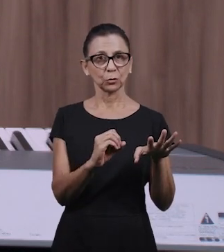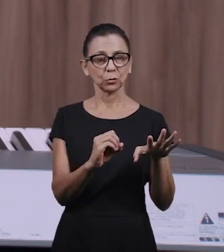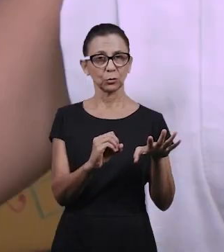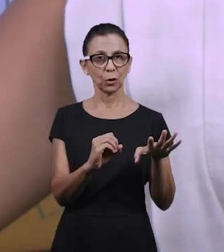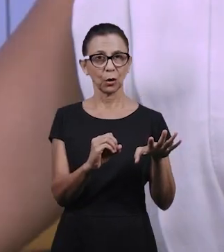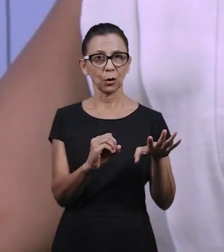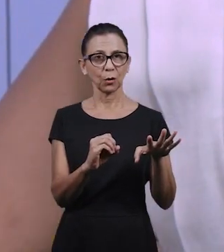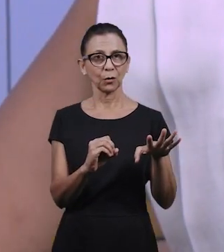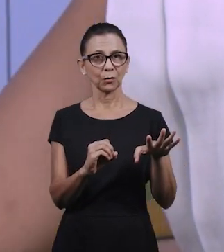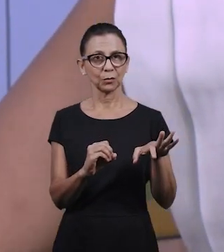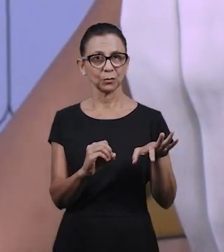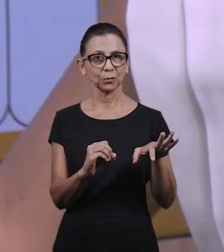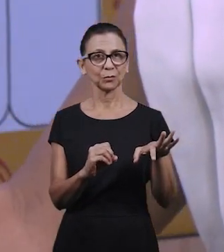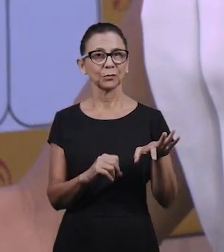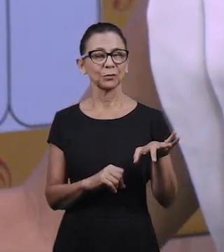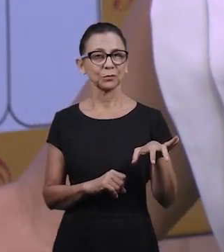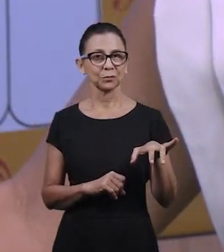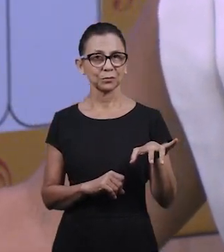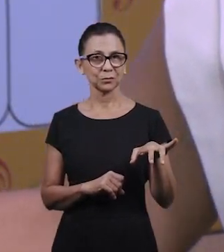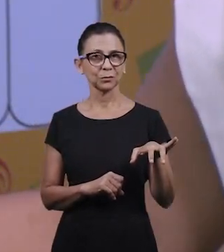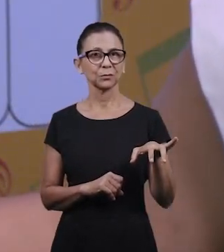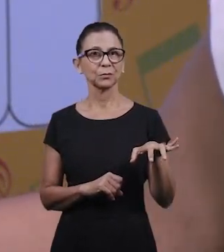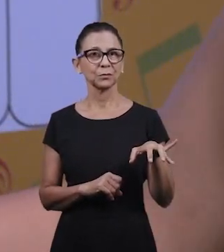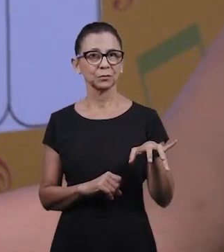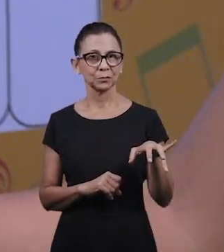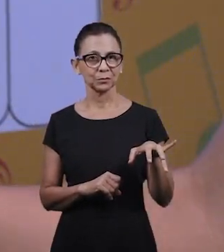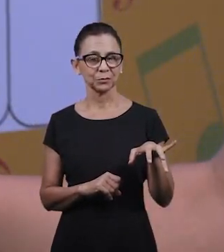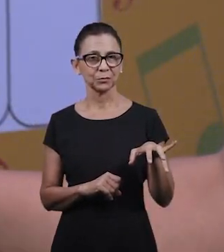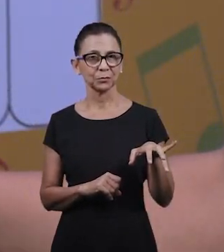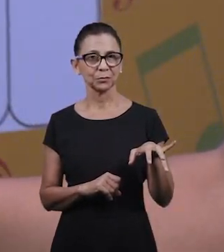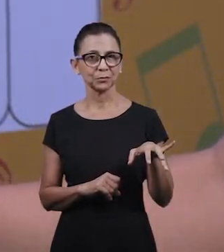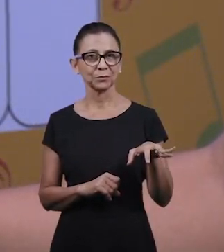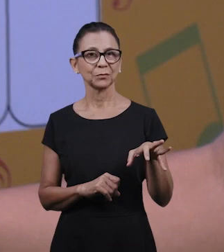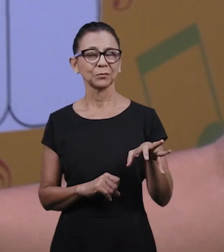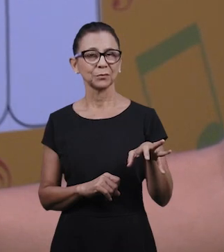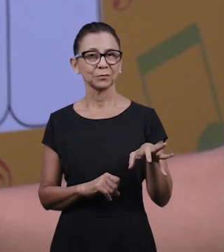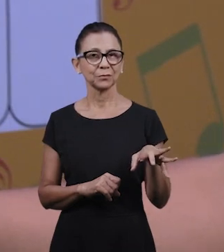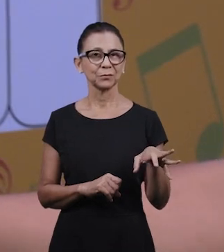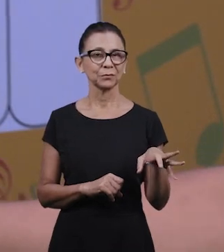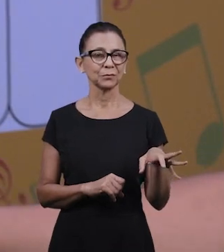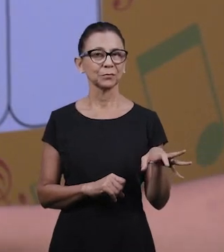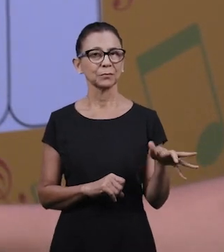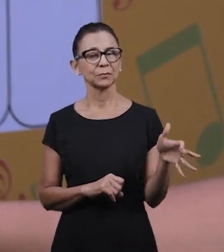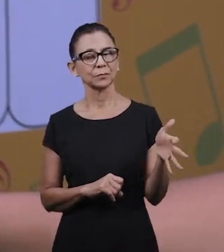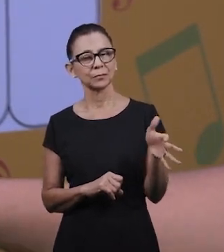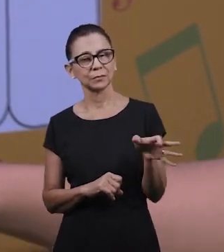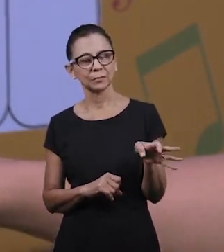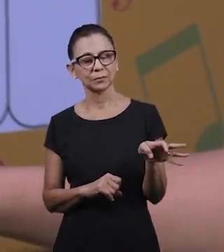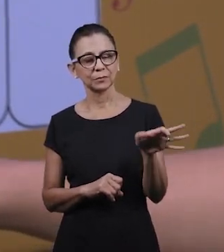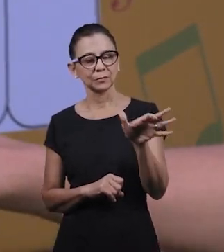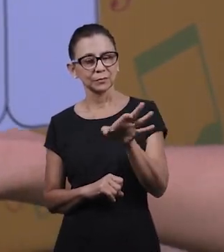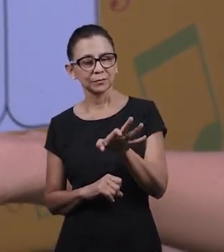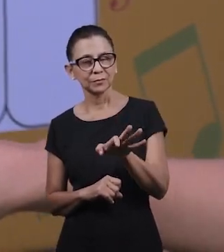Do. Do, 4, 3, doigt 2, doigt 1.